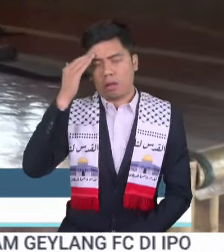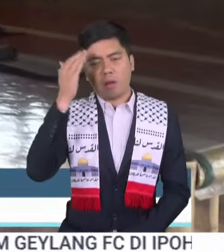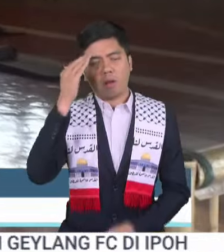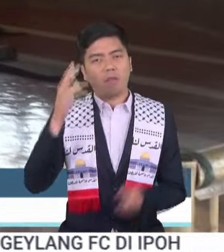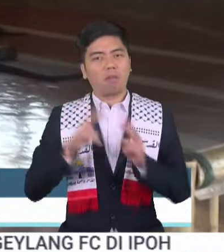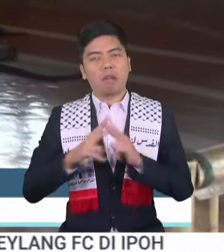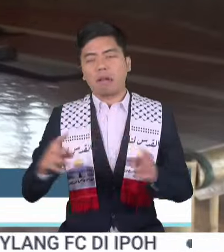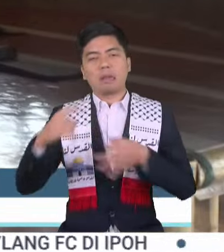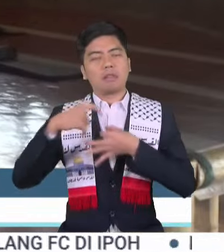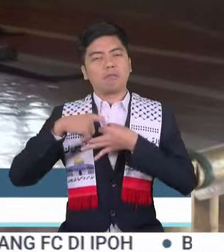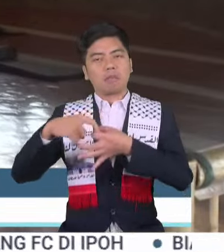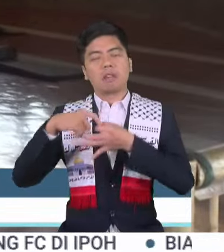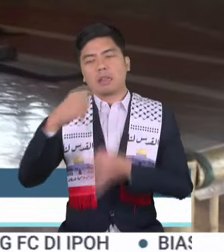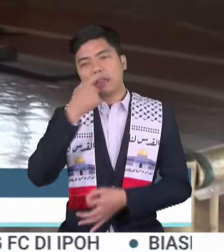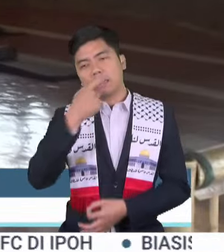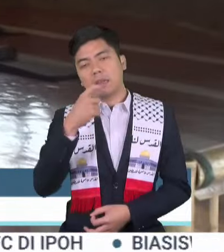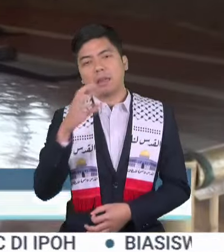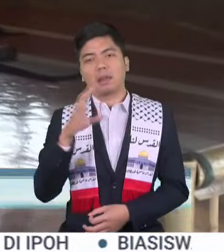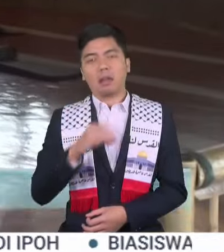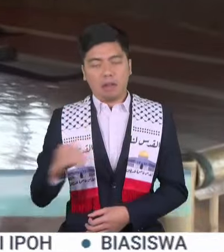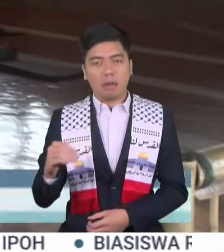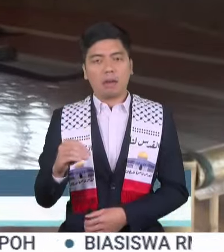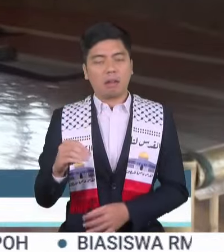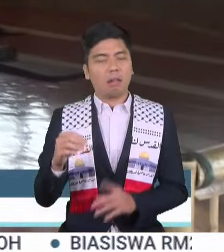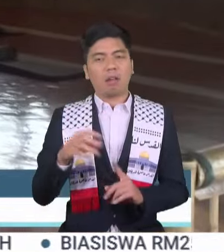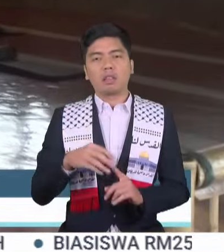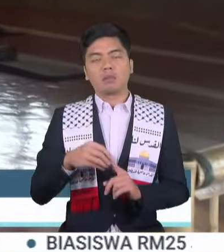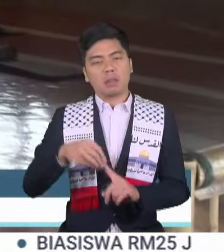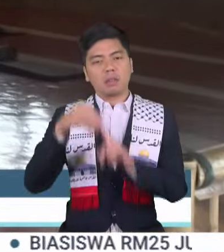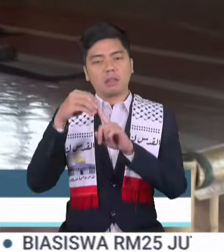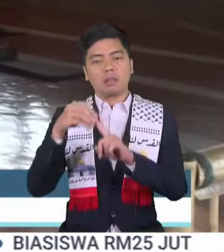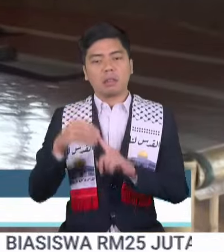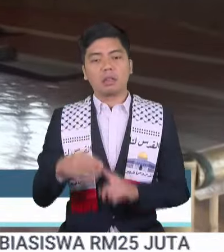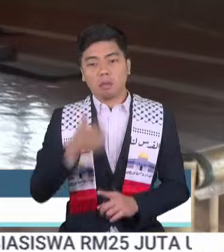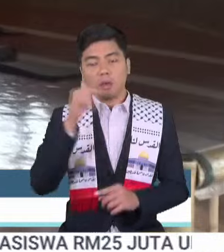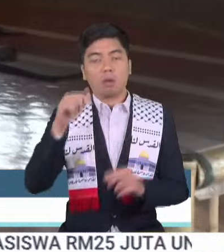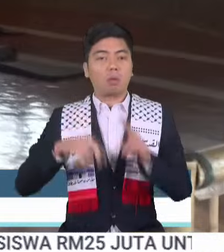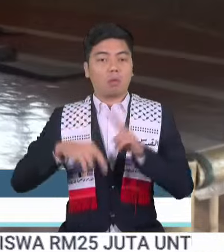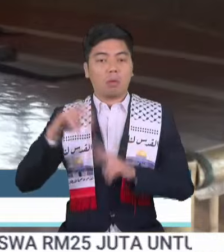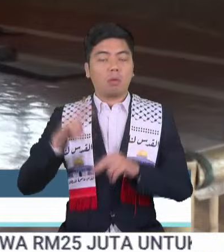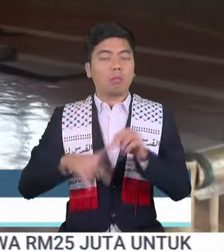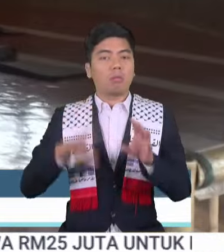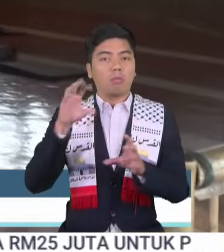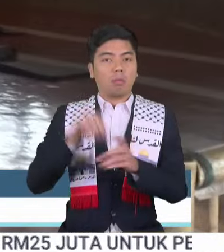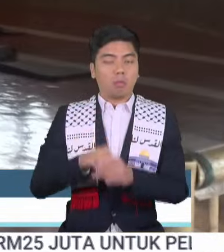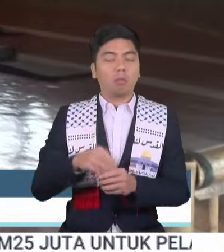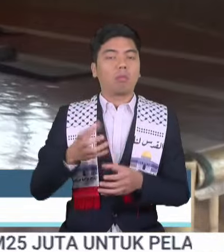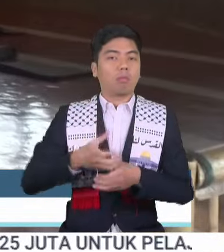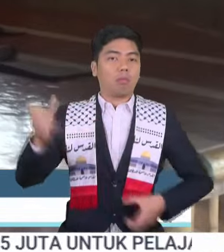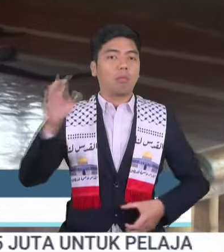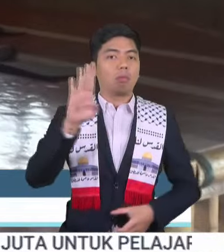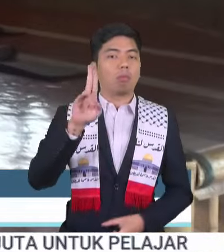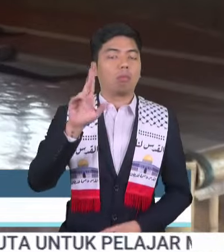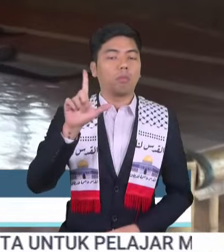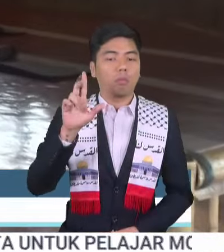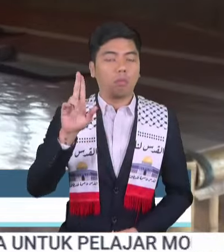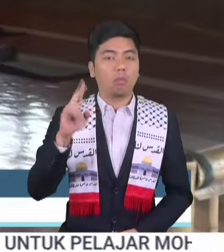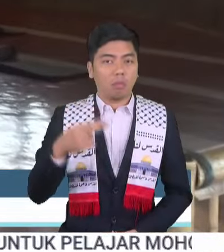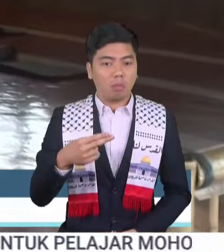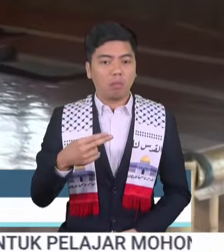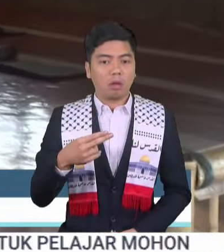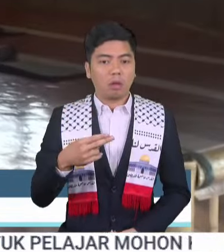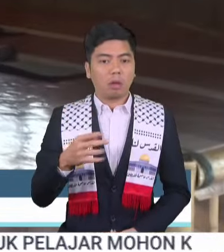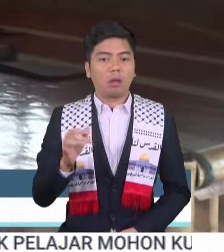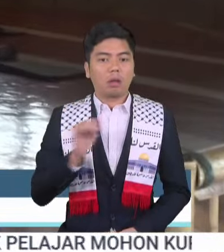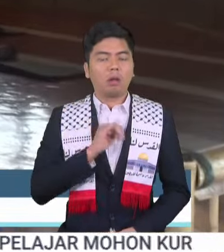dan sangat-sangat unik. Yang pertamanya kita dapat tahu dia diperbuat daripada buluh. Jadi bagi